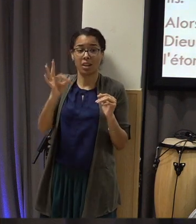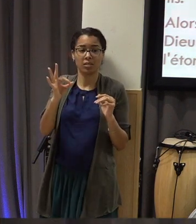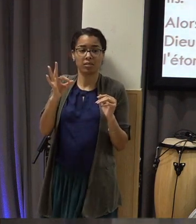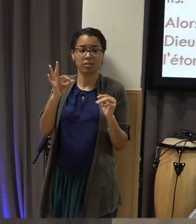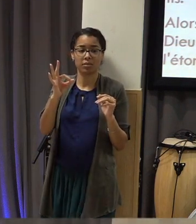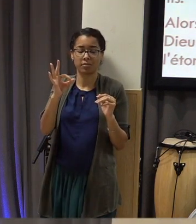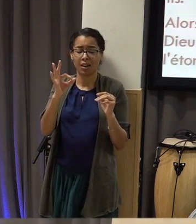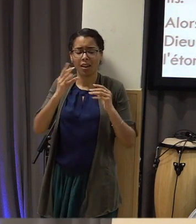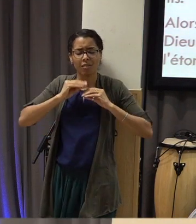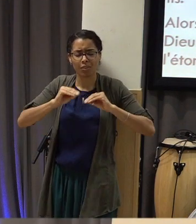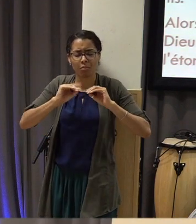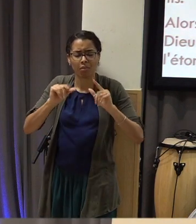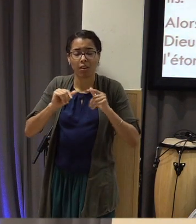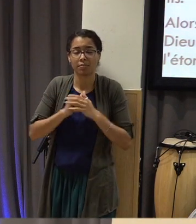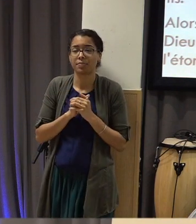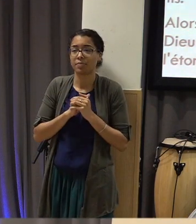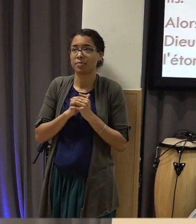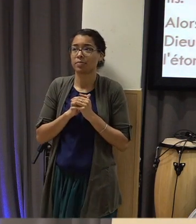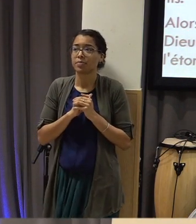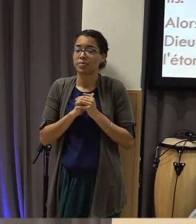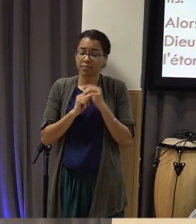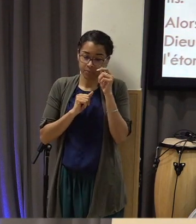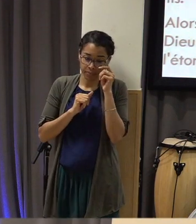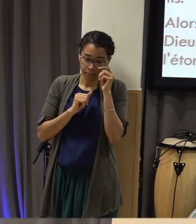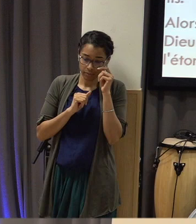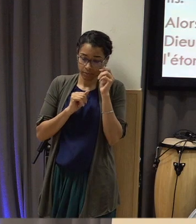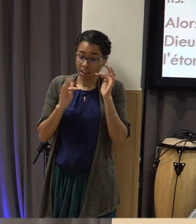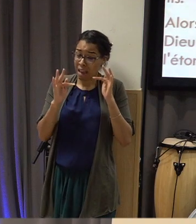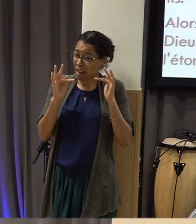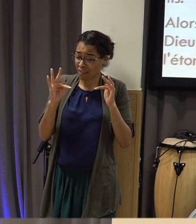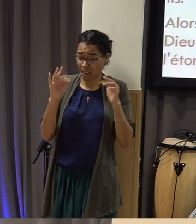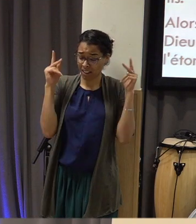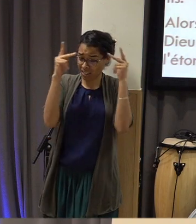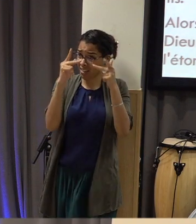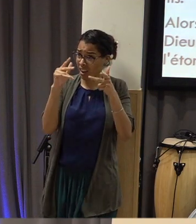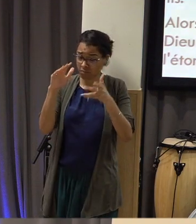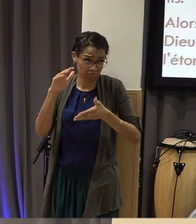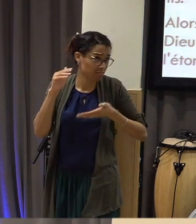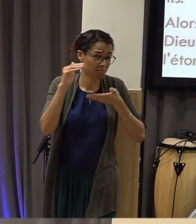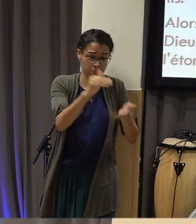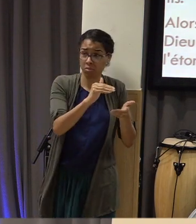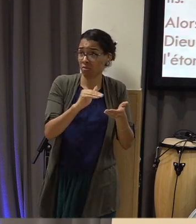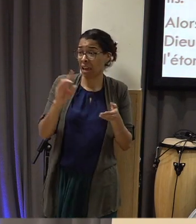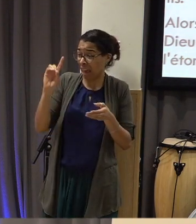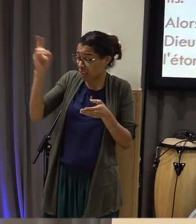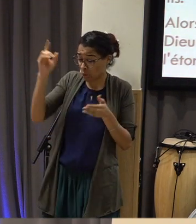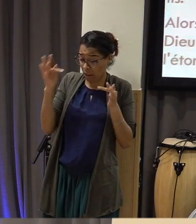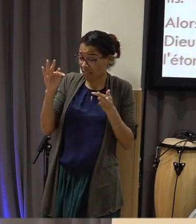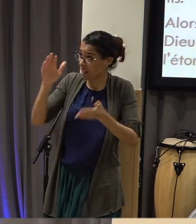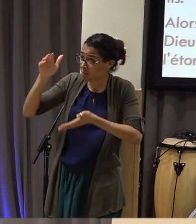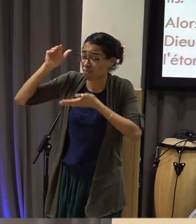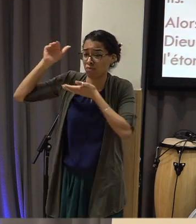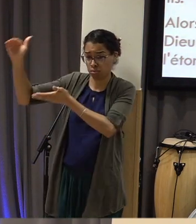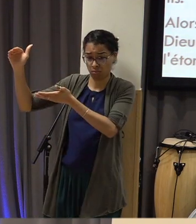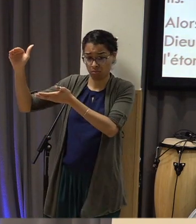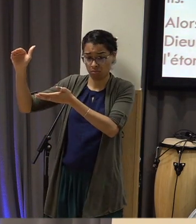d'enseignement. Il leur dit ceci, rendez à César ce qui est à César et à Dieu ce qui est à Dieu.